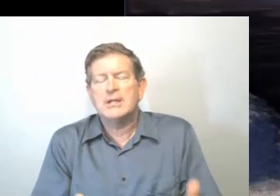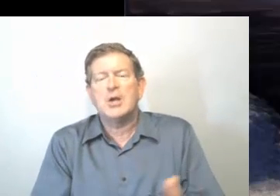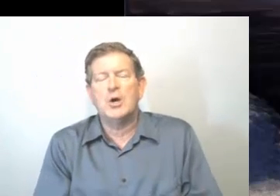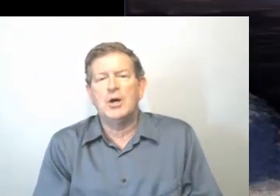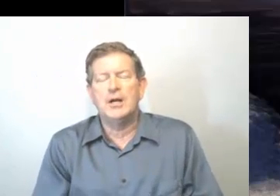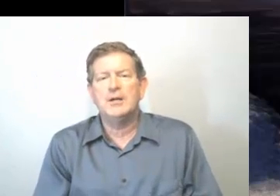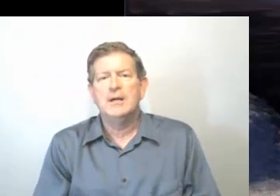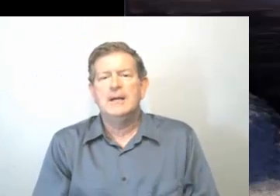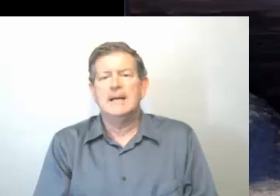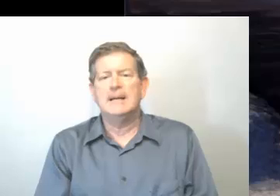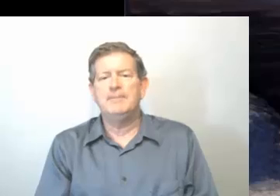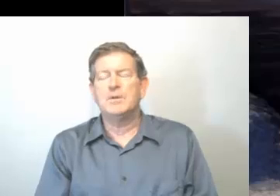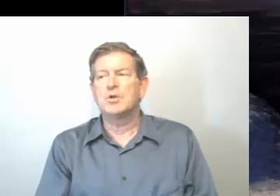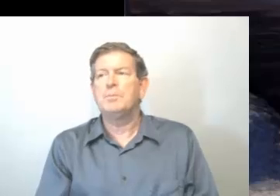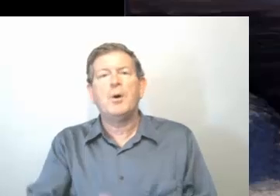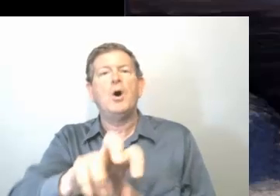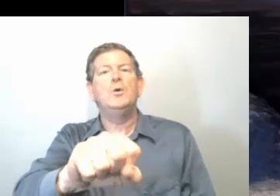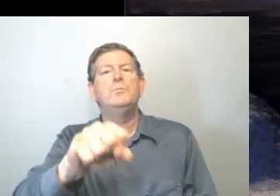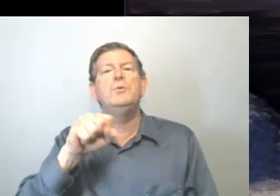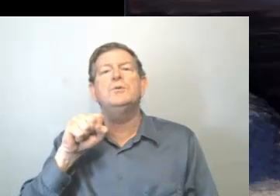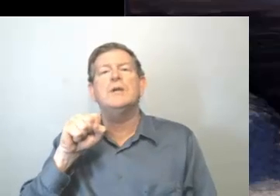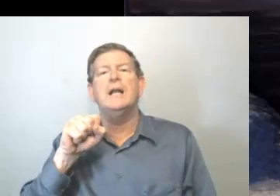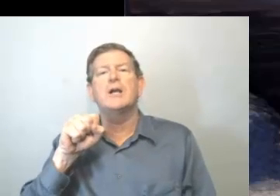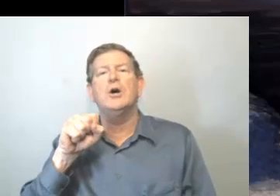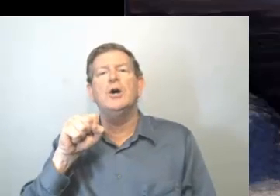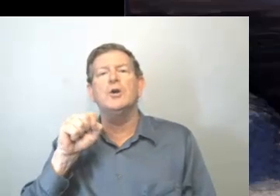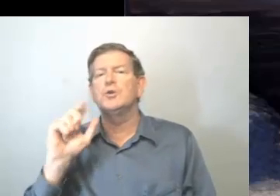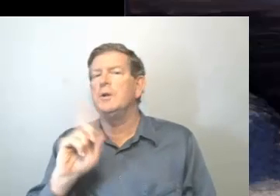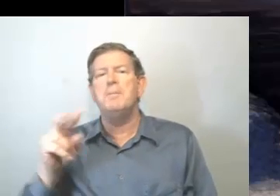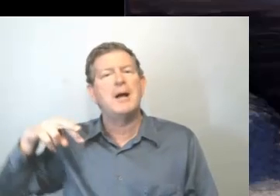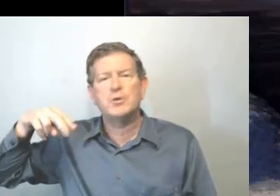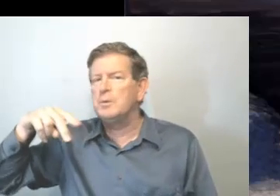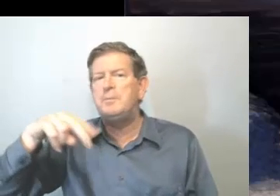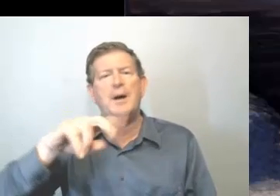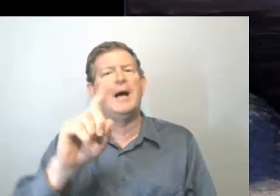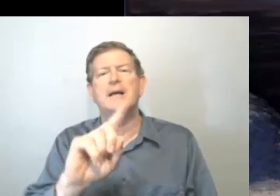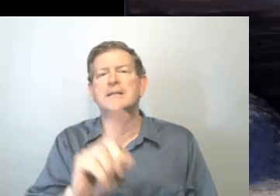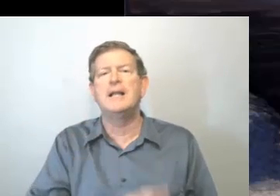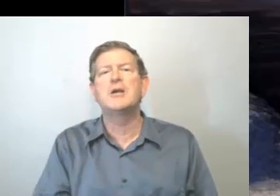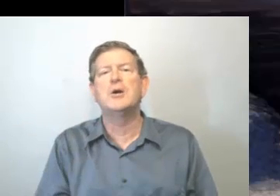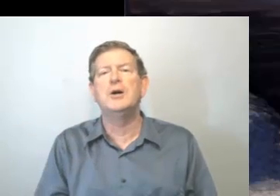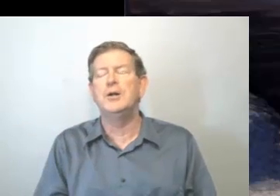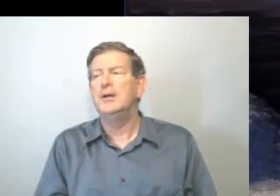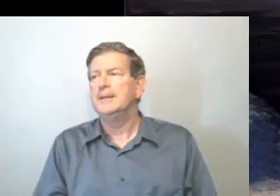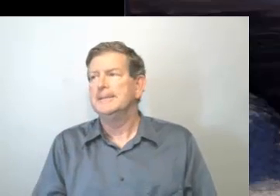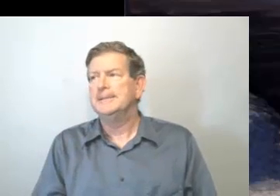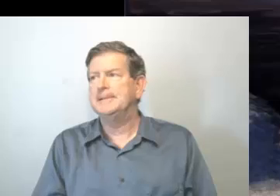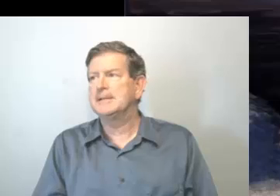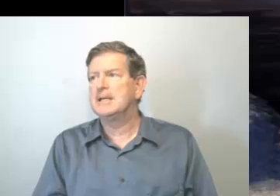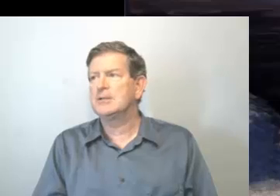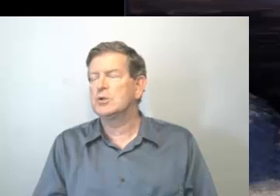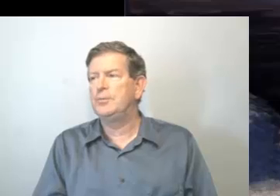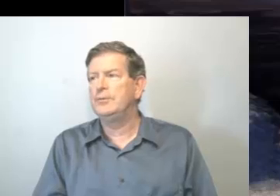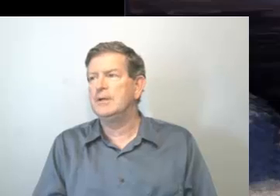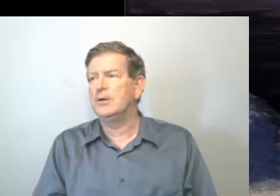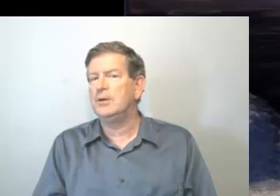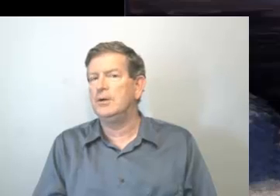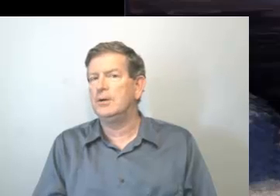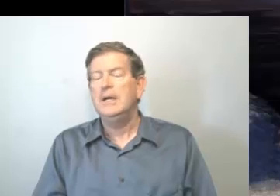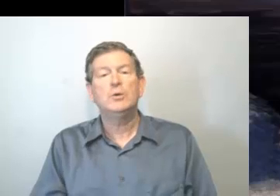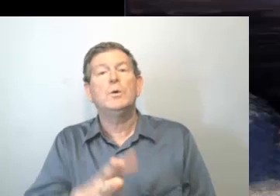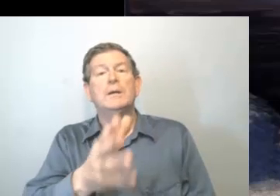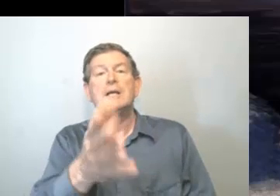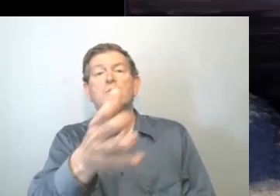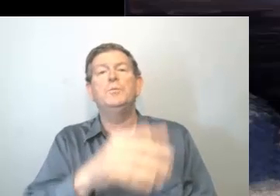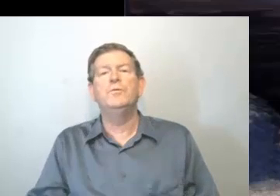j'aime cette école. Hein. Je prends le bus à l'école. Je ne marche pas à l'école. Qu'est-ce que je peux vous dire